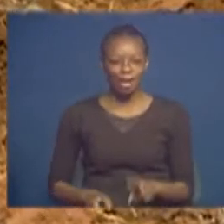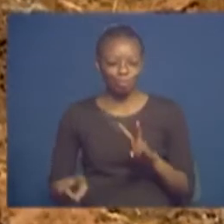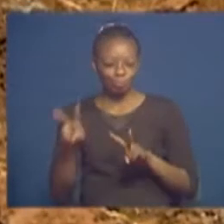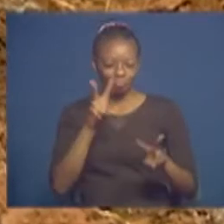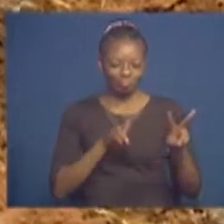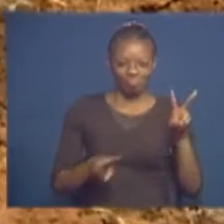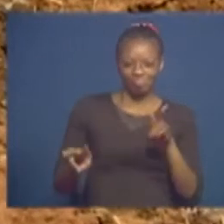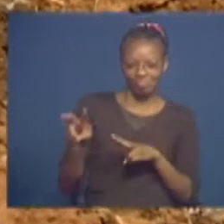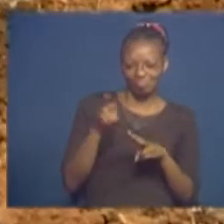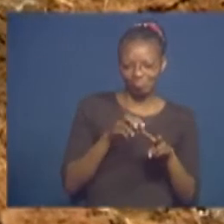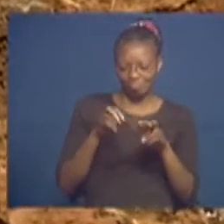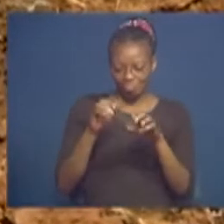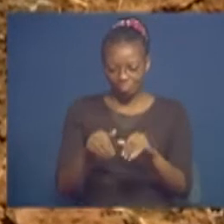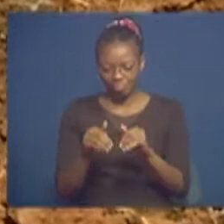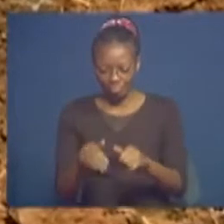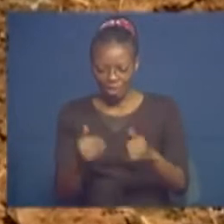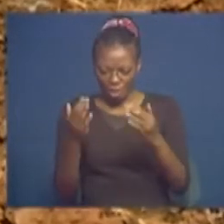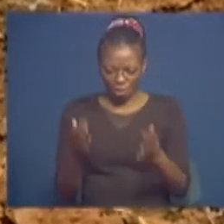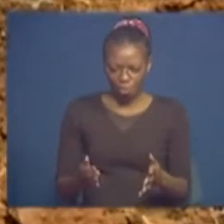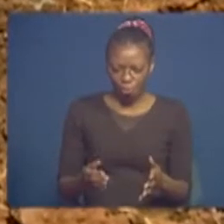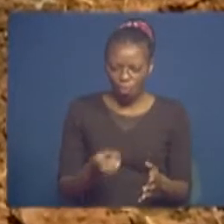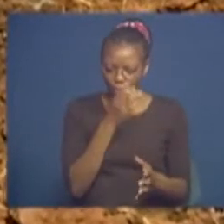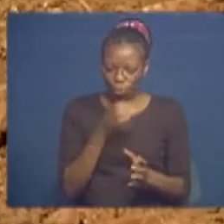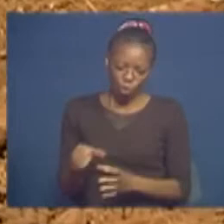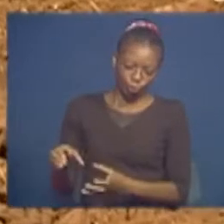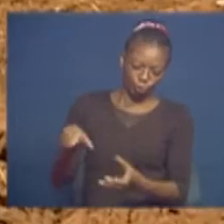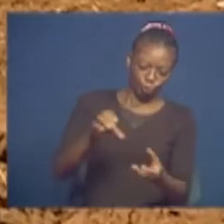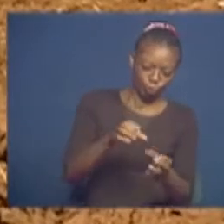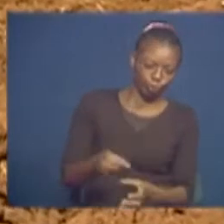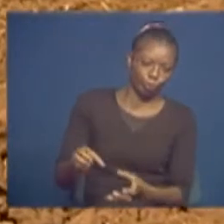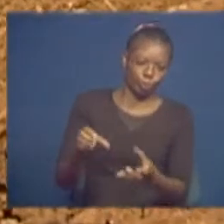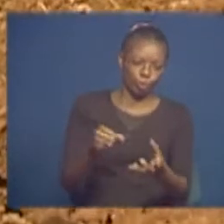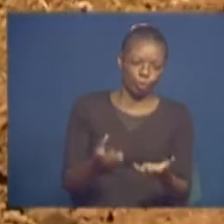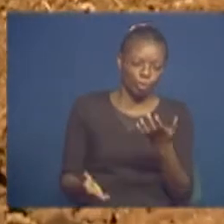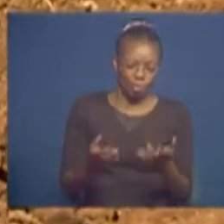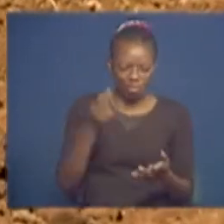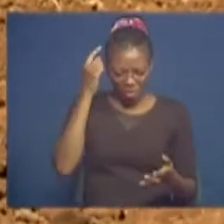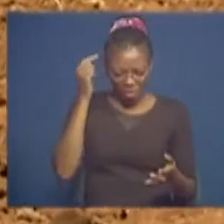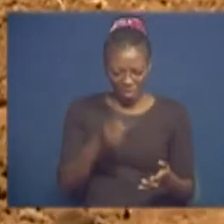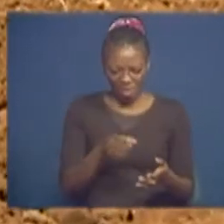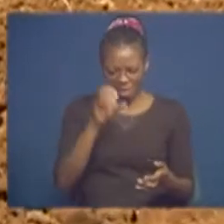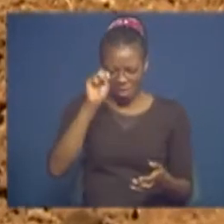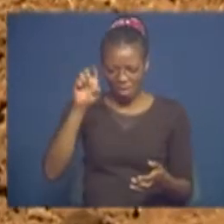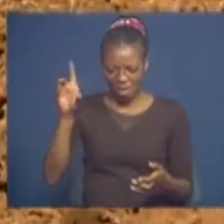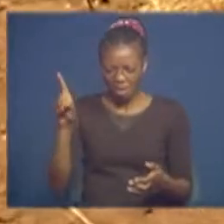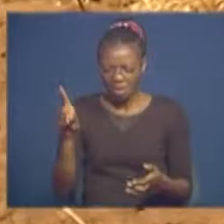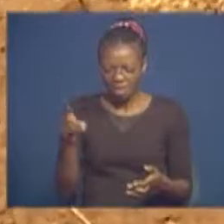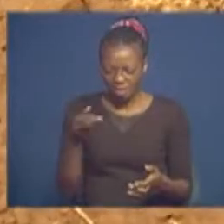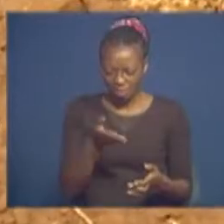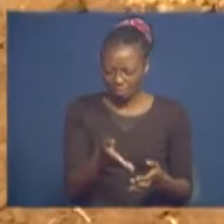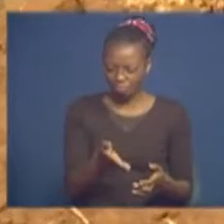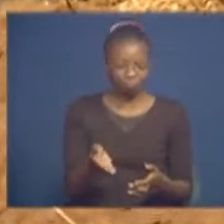Kumtazama mkulima huyu akimwaga maji shambani, huenda ukadhani anamwagilia mbegu. La sivyo. Jambo hili